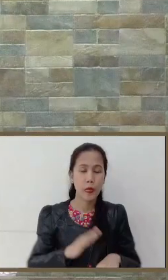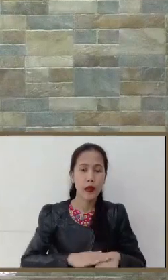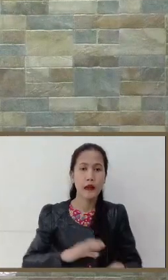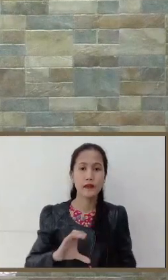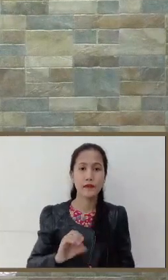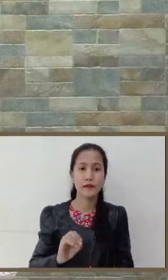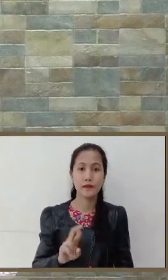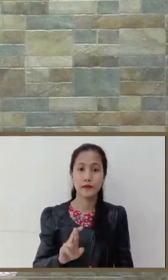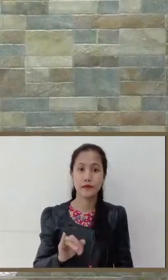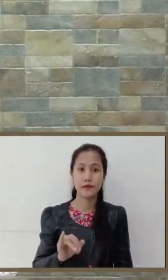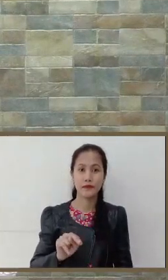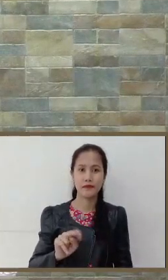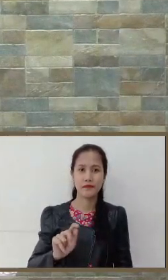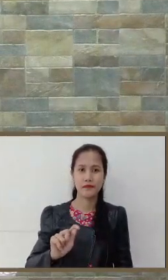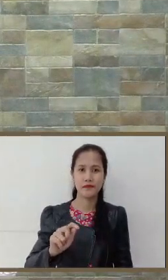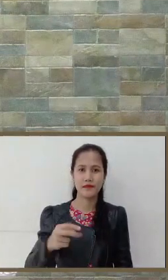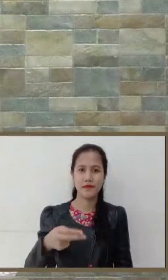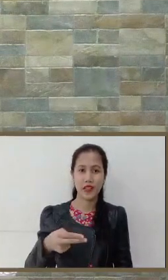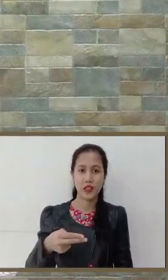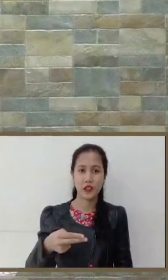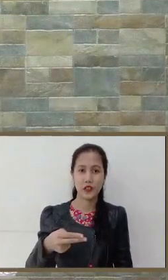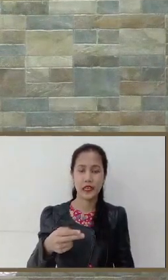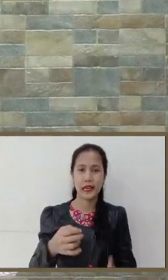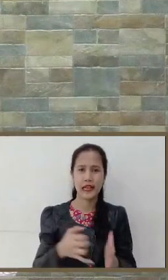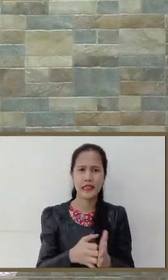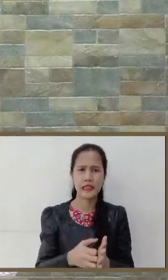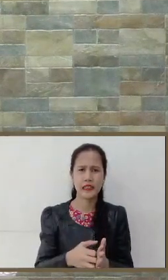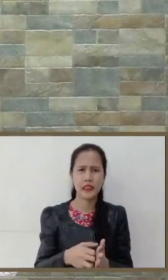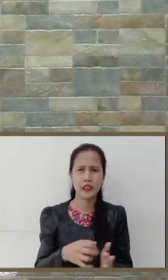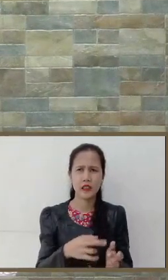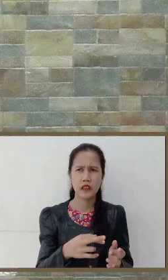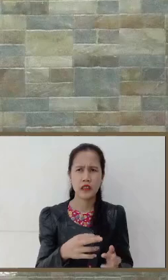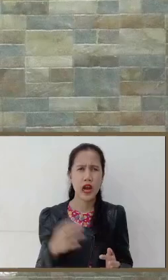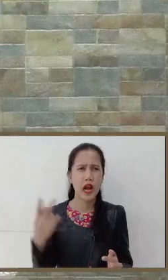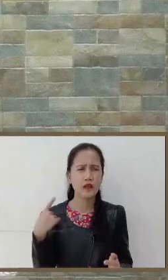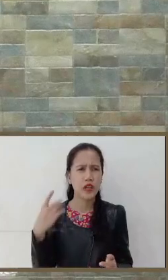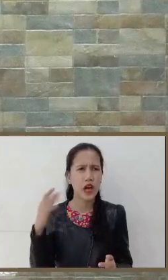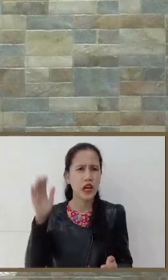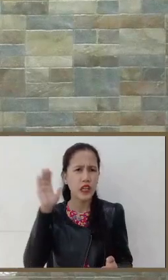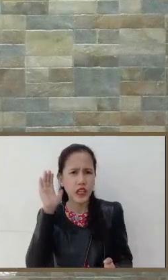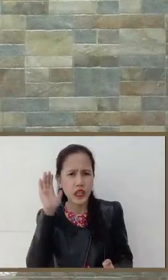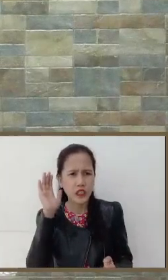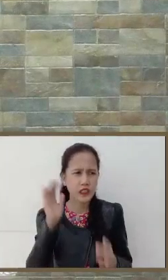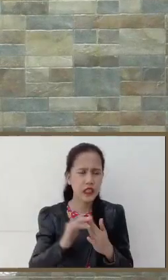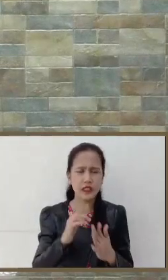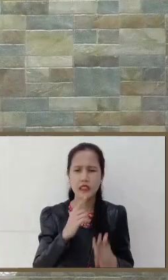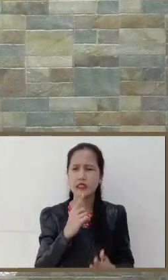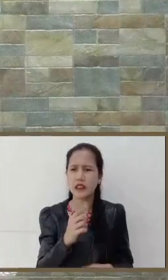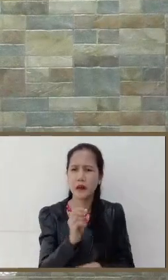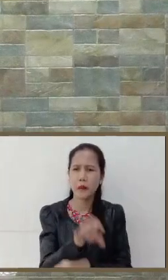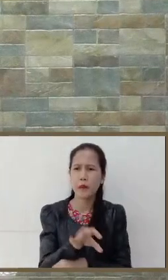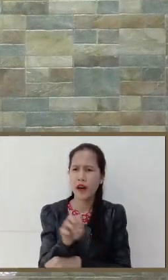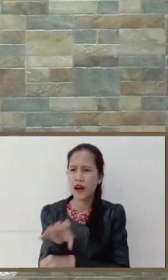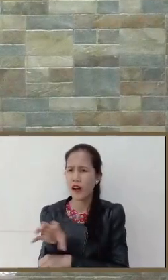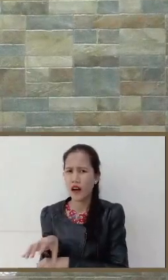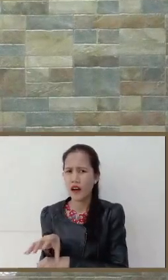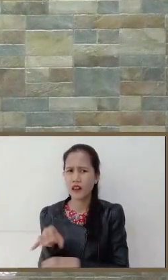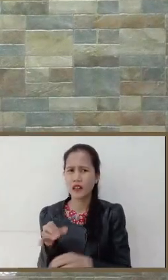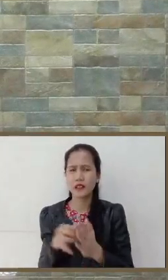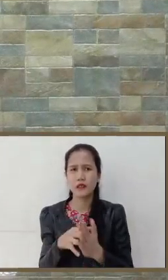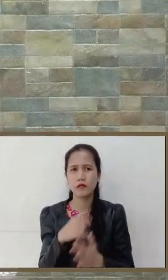ay nakakatanggap po siya ng mga sabi-sabi na ang taga-Galacia po ay nasasakop na po